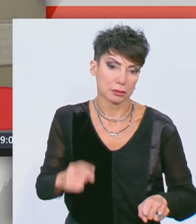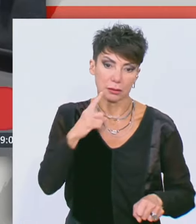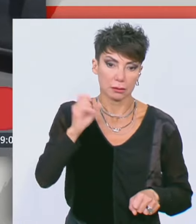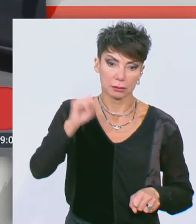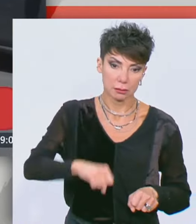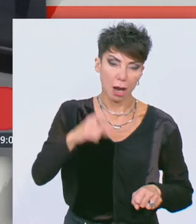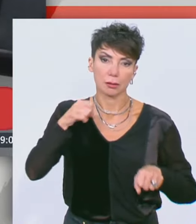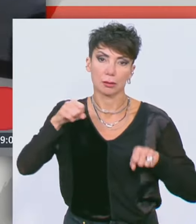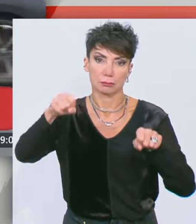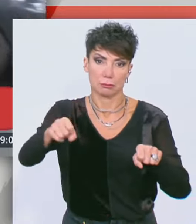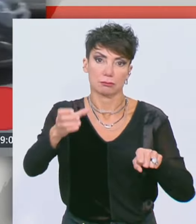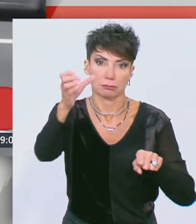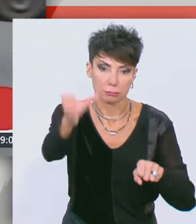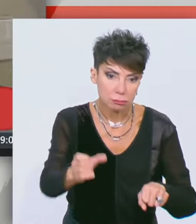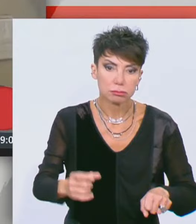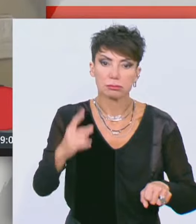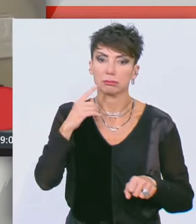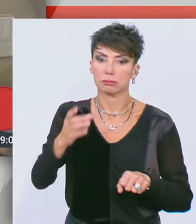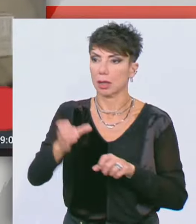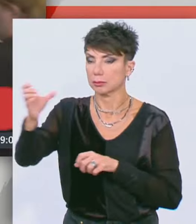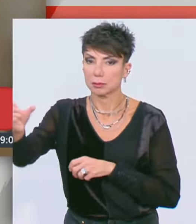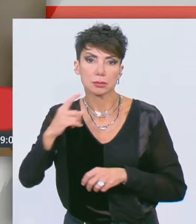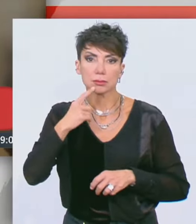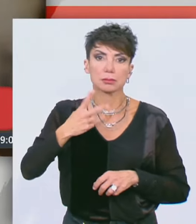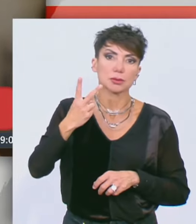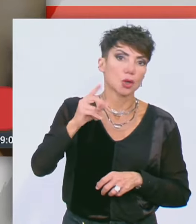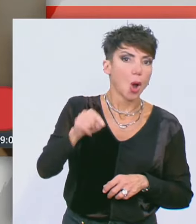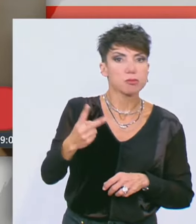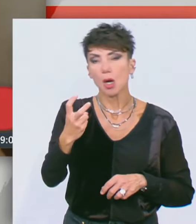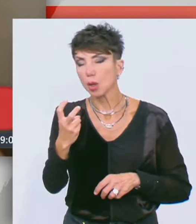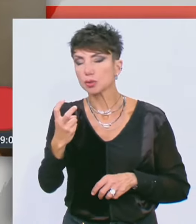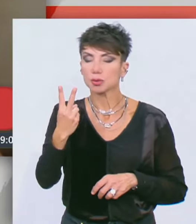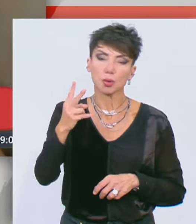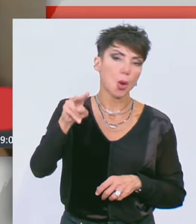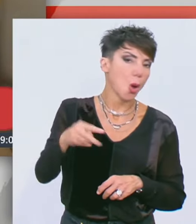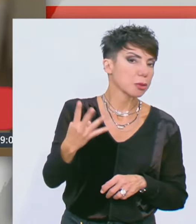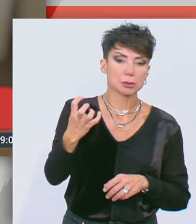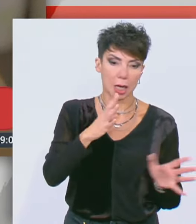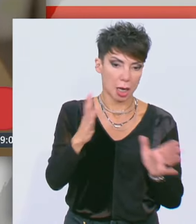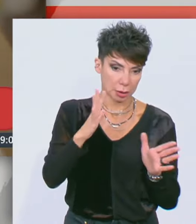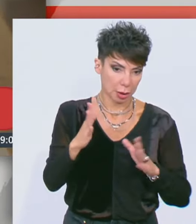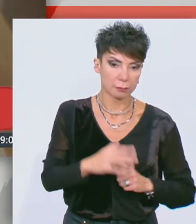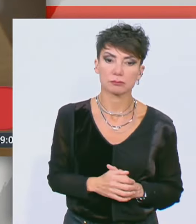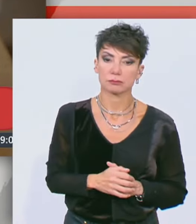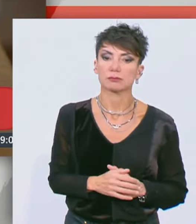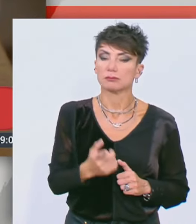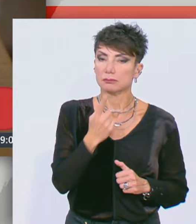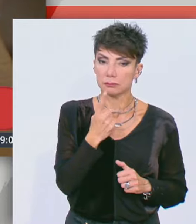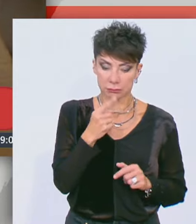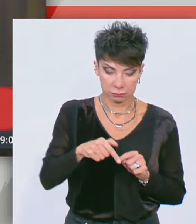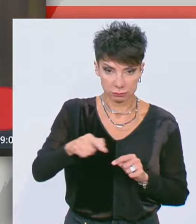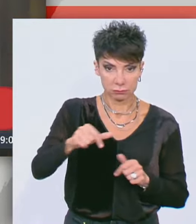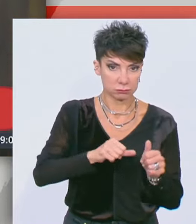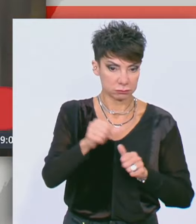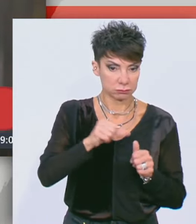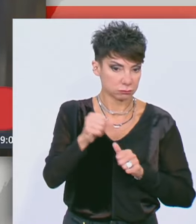το delivery και μάλλον με διαφορετικές τιμές, αλλά δεν ξέρουμε ακόμα. 10 με 20 λεπτά υπολογίζουν επαγγελματίες την αύξηση τους επόμενους μήνες